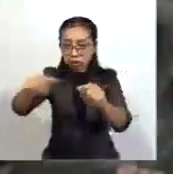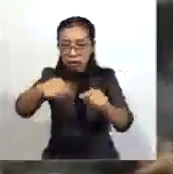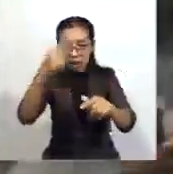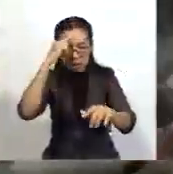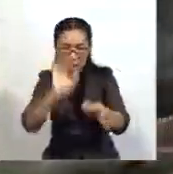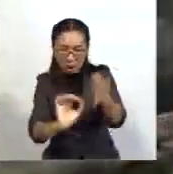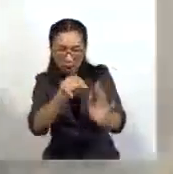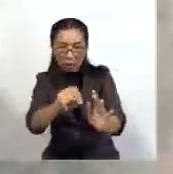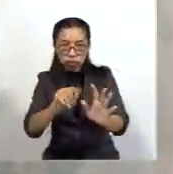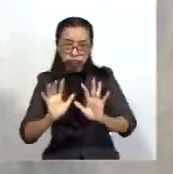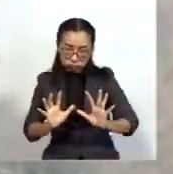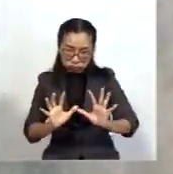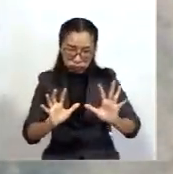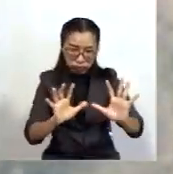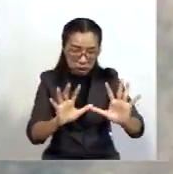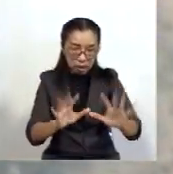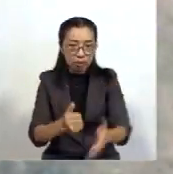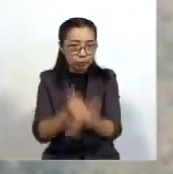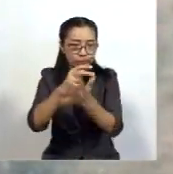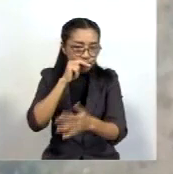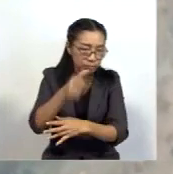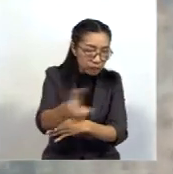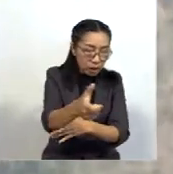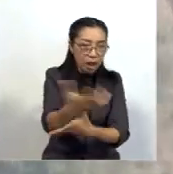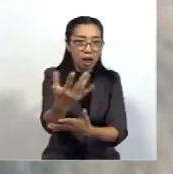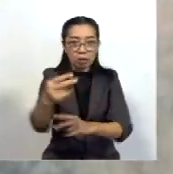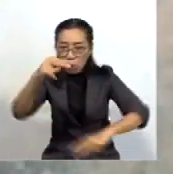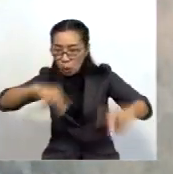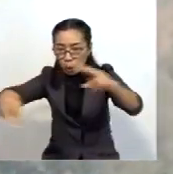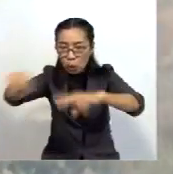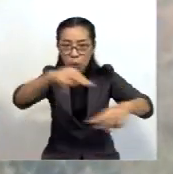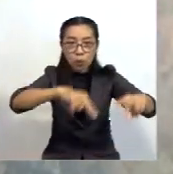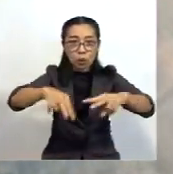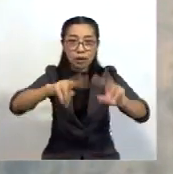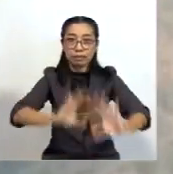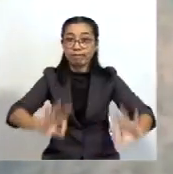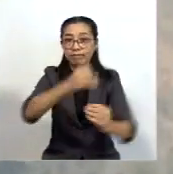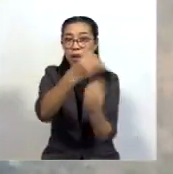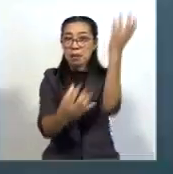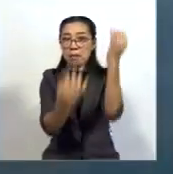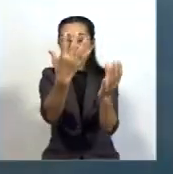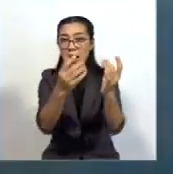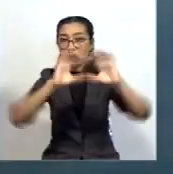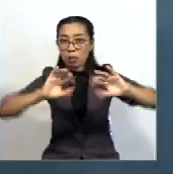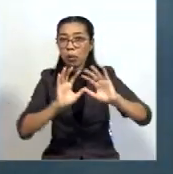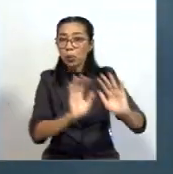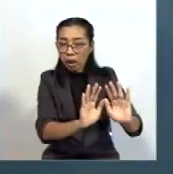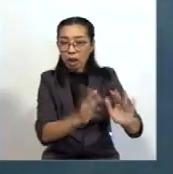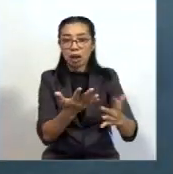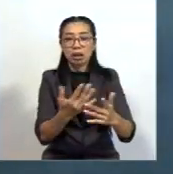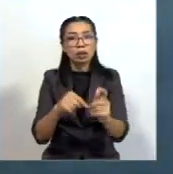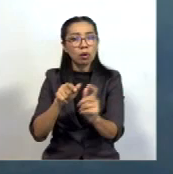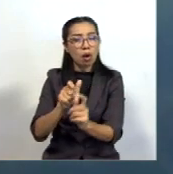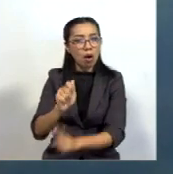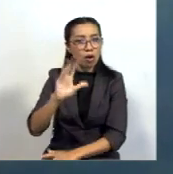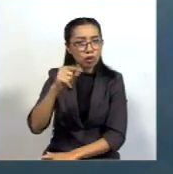ากพร้อมกับเพิ่มความถี่ในการลาดตระเวนในพื้นที่ต่างๆโดยเฉพาะในเขตป่าสงวนเขตอุทยานแห่งชาติที่อยู่ในเ